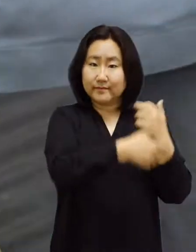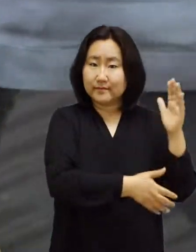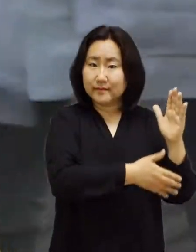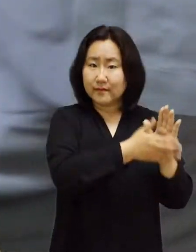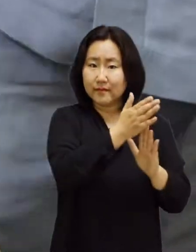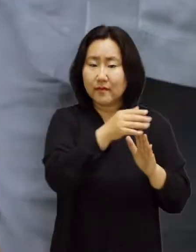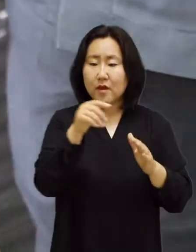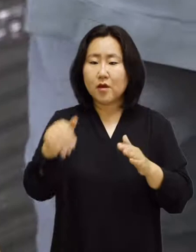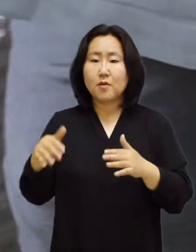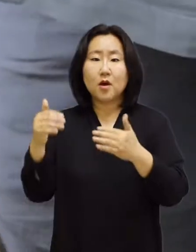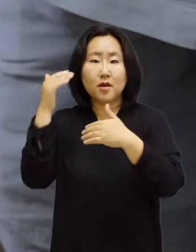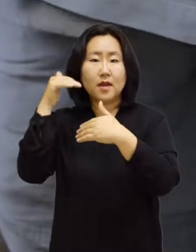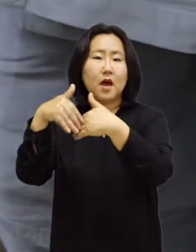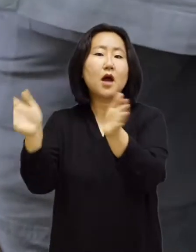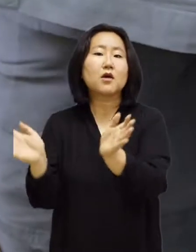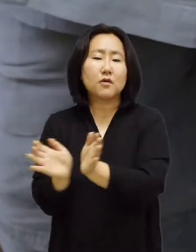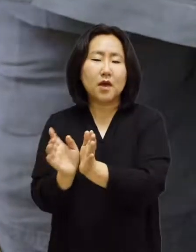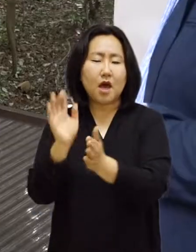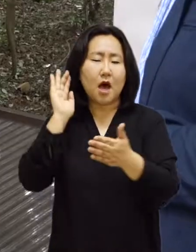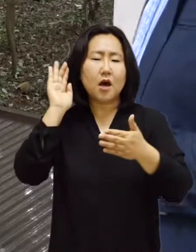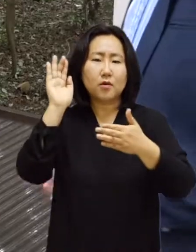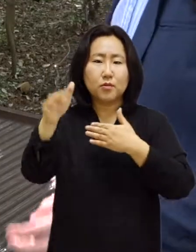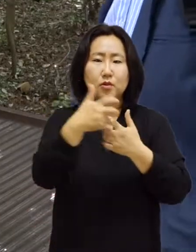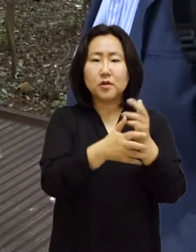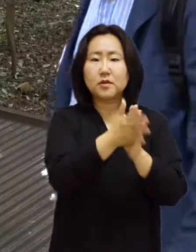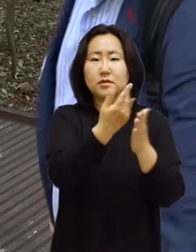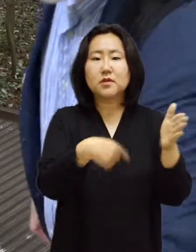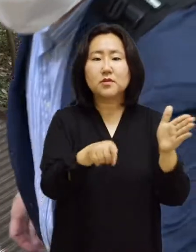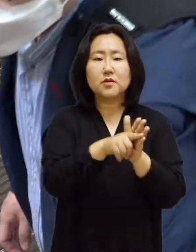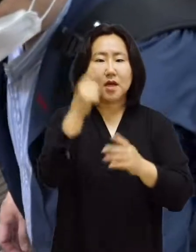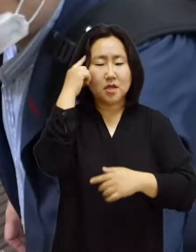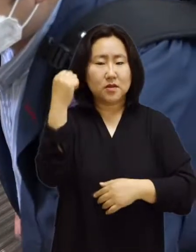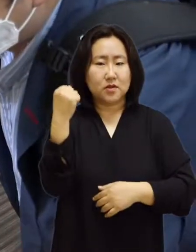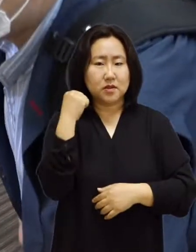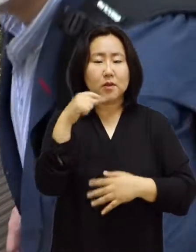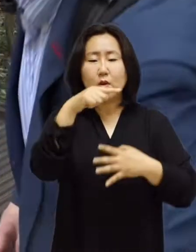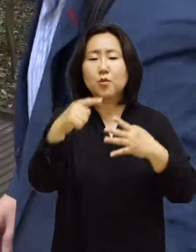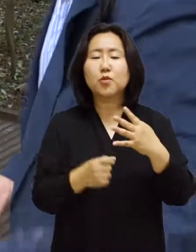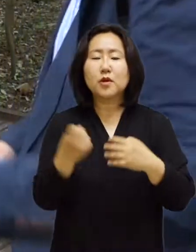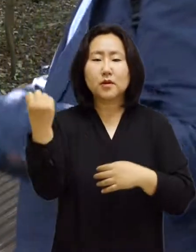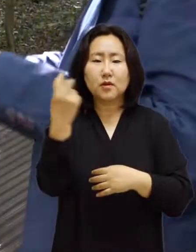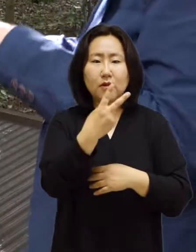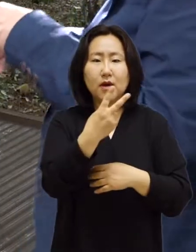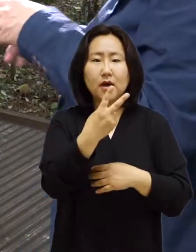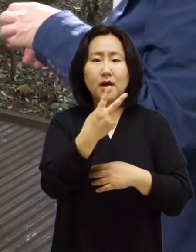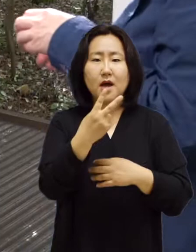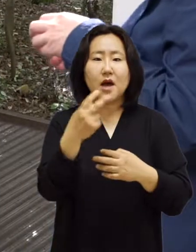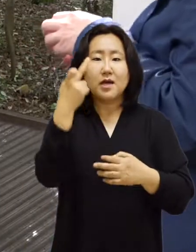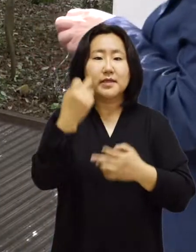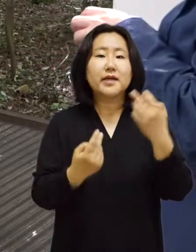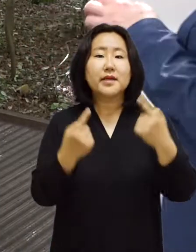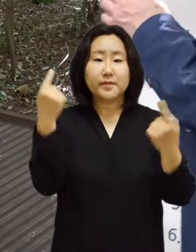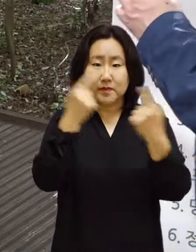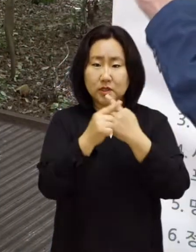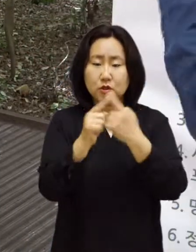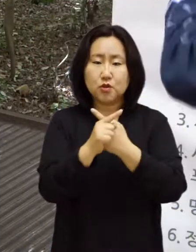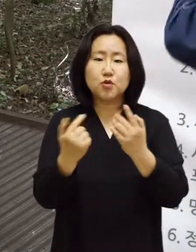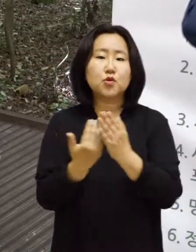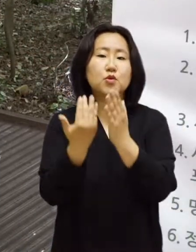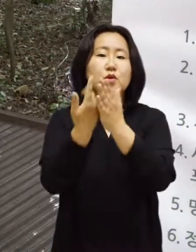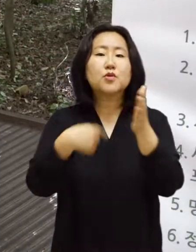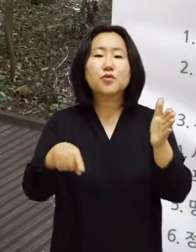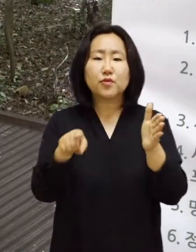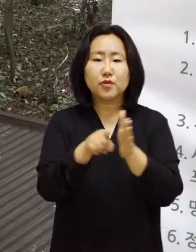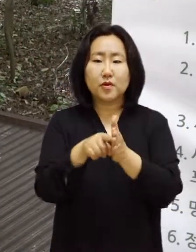서귀포시와 대한명상의학회는 앞으로 서귀포 시민을 위한 정신건강 프로그램과 산림치유 관광